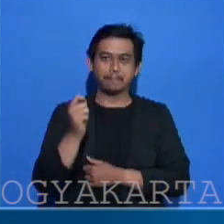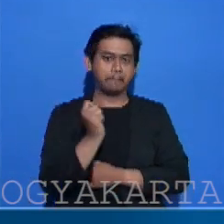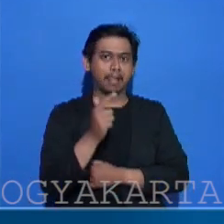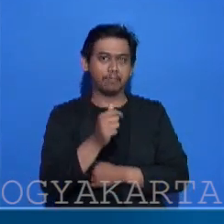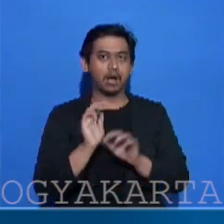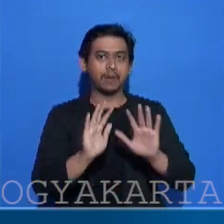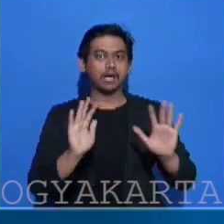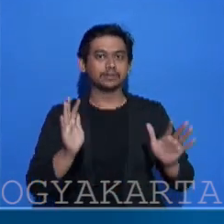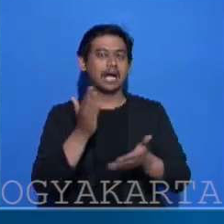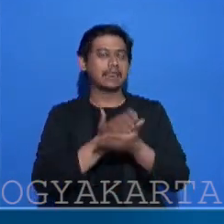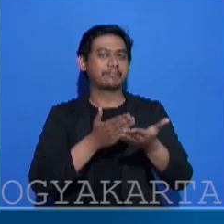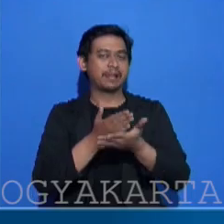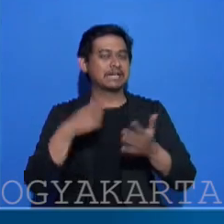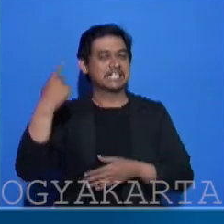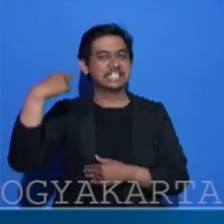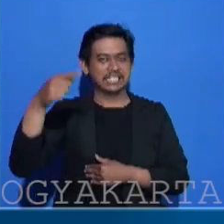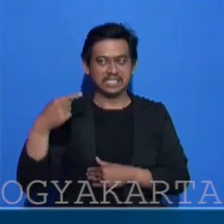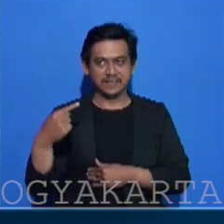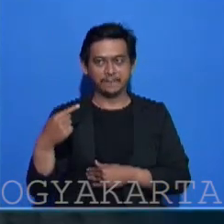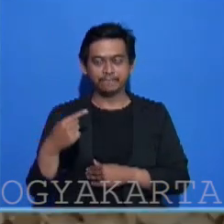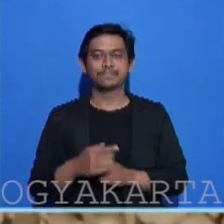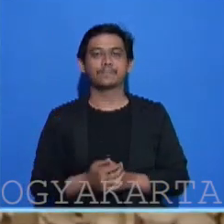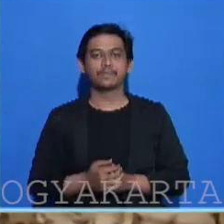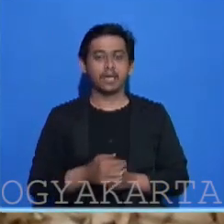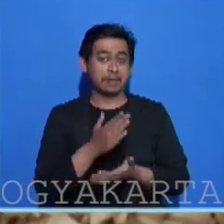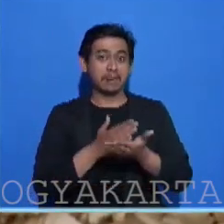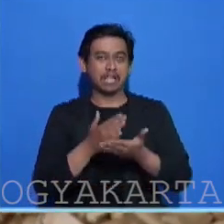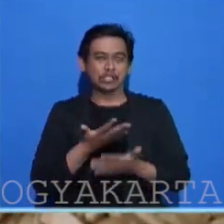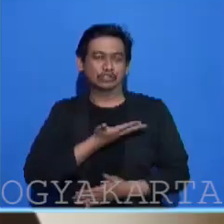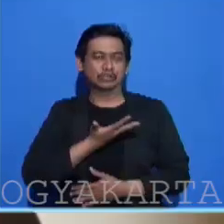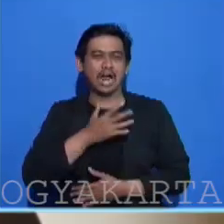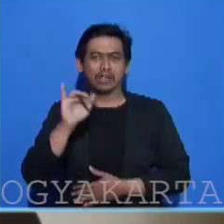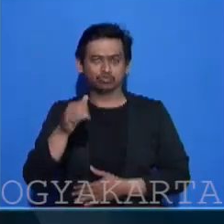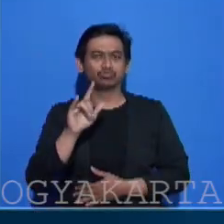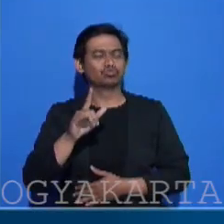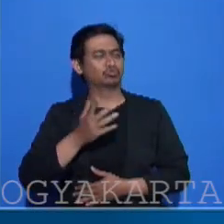Kang Boni produk rumahan ini juga digemari Presiden Joko Widodo